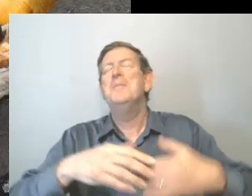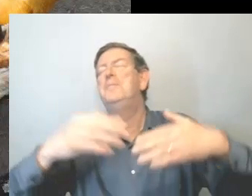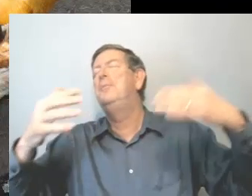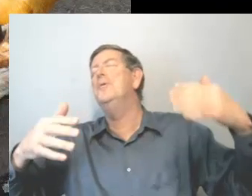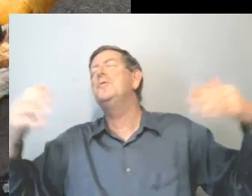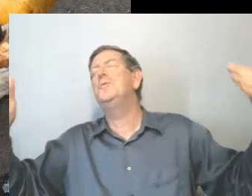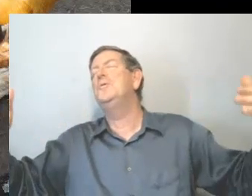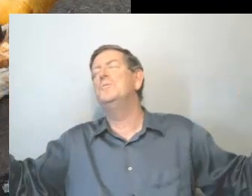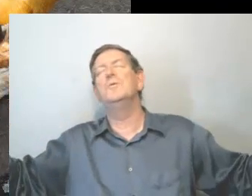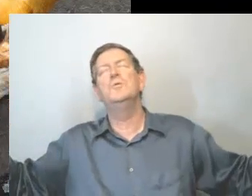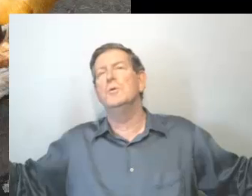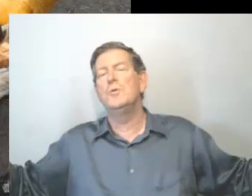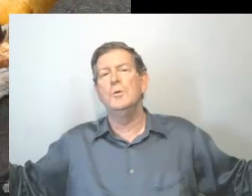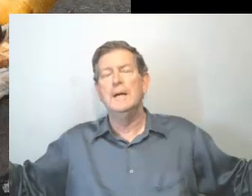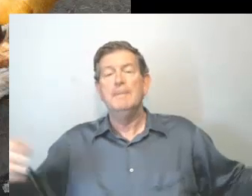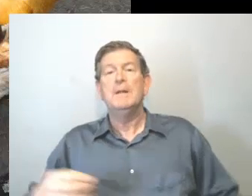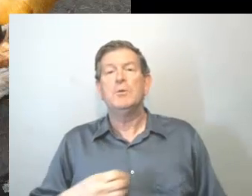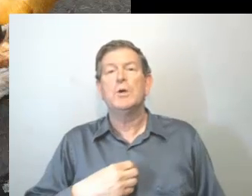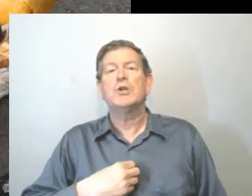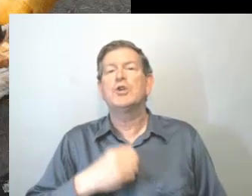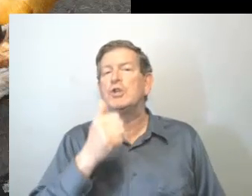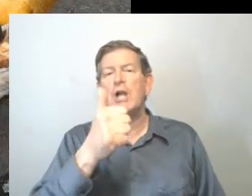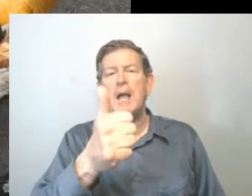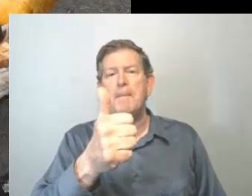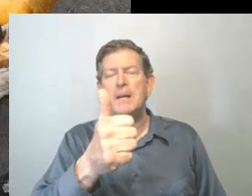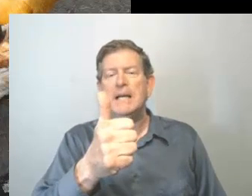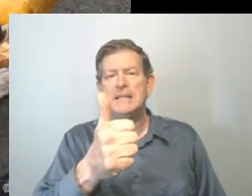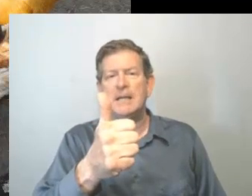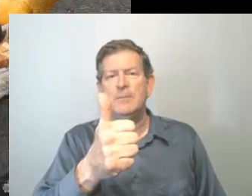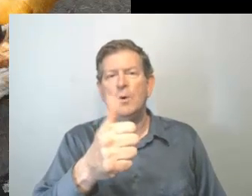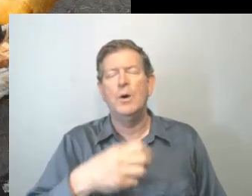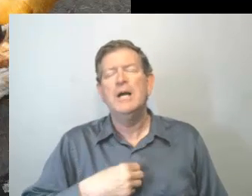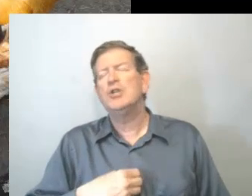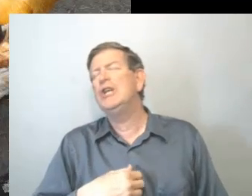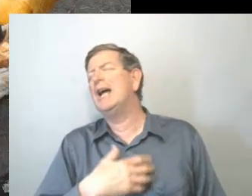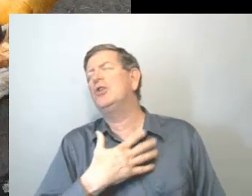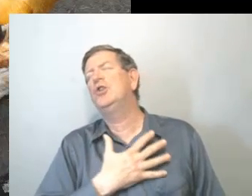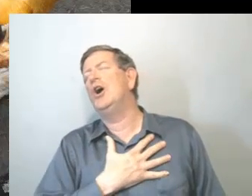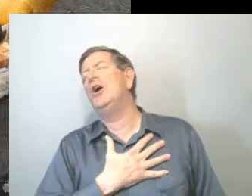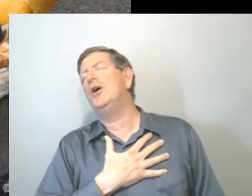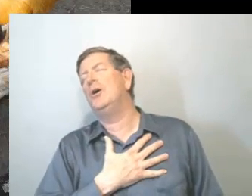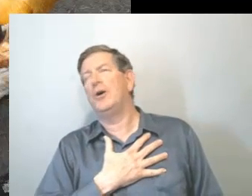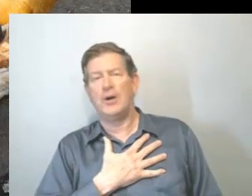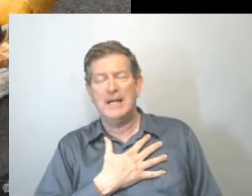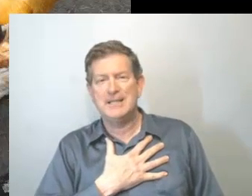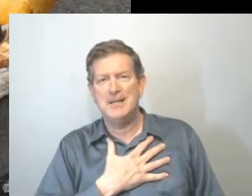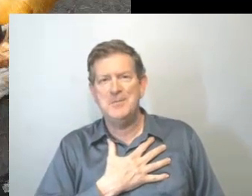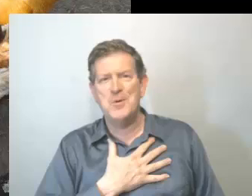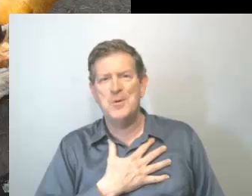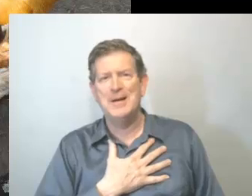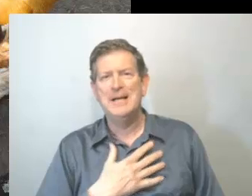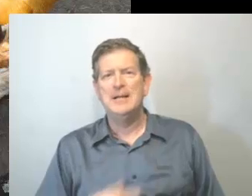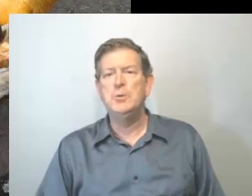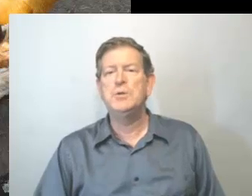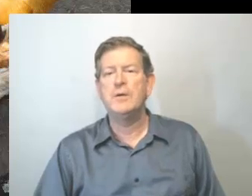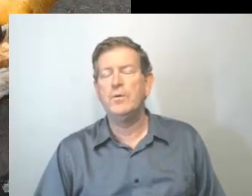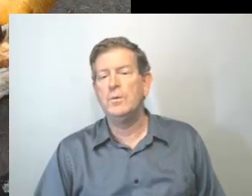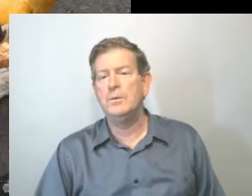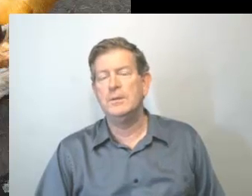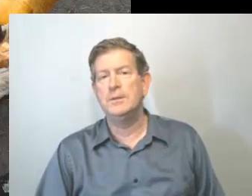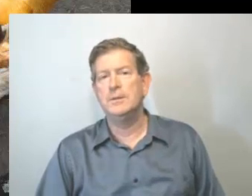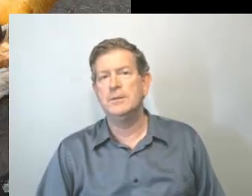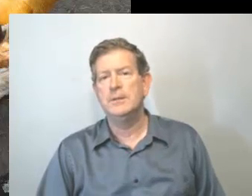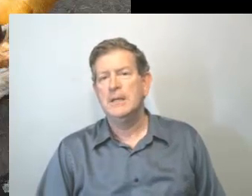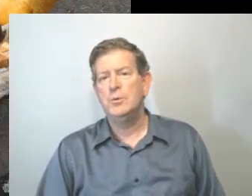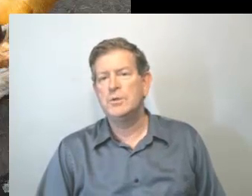aimer beaucoup. Donc, j'aime les animaux, j'adore les animaux.